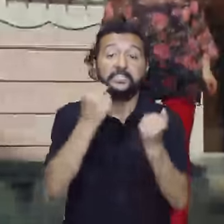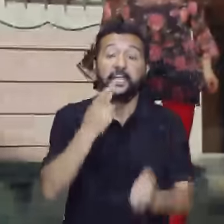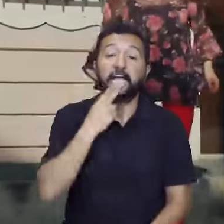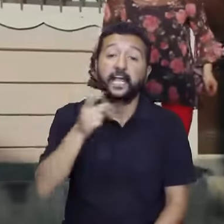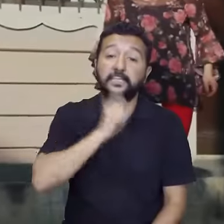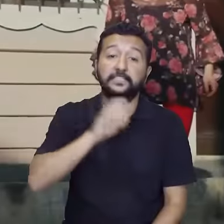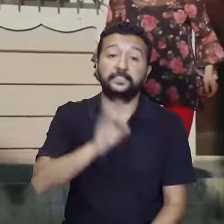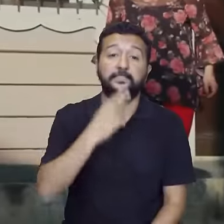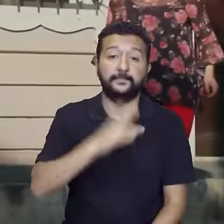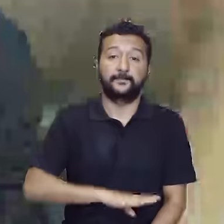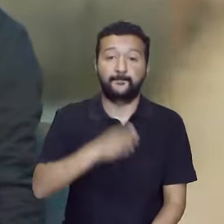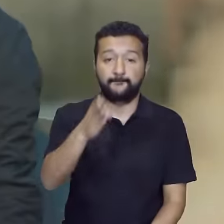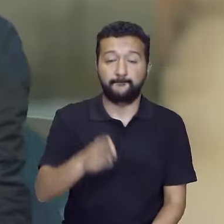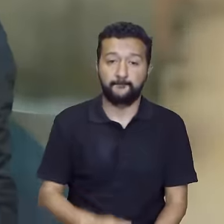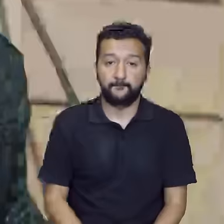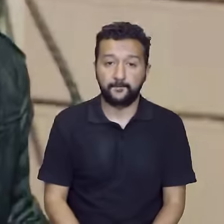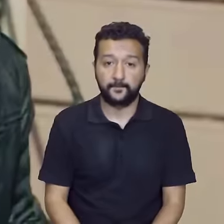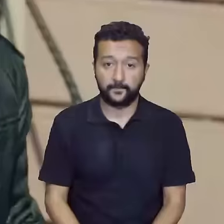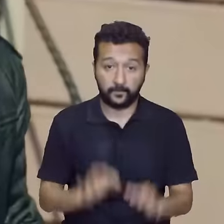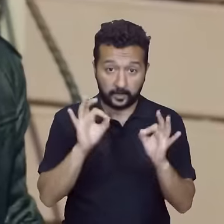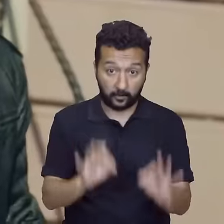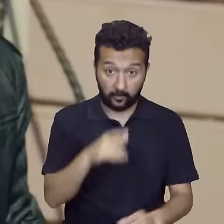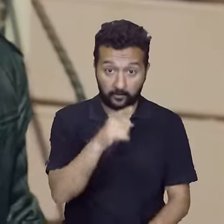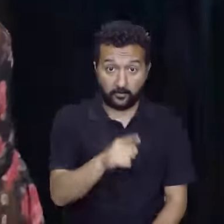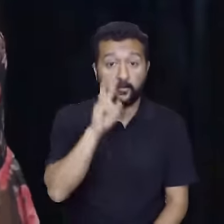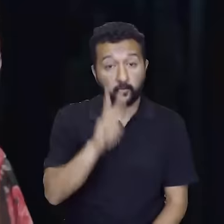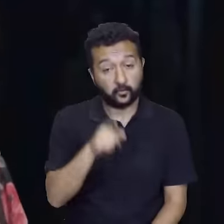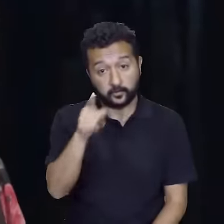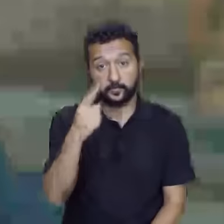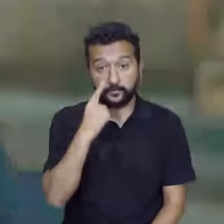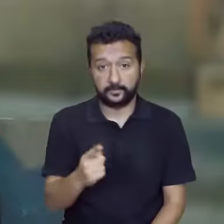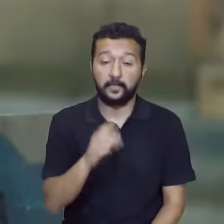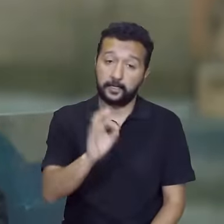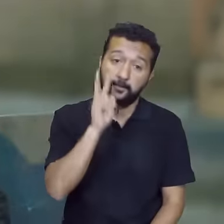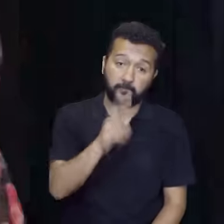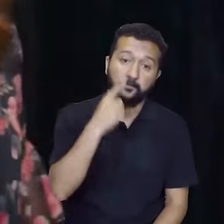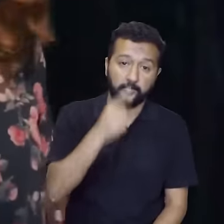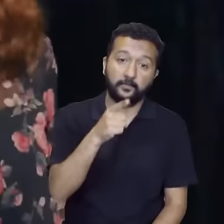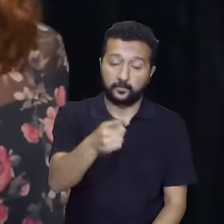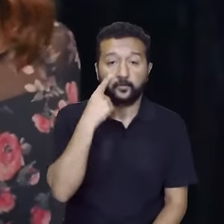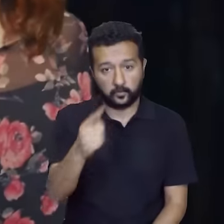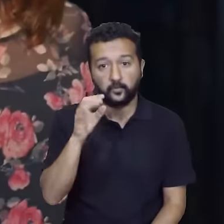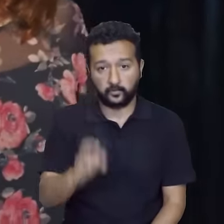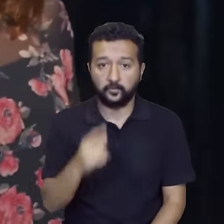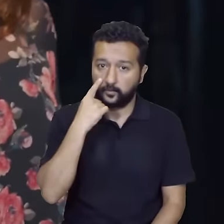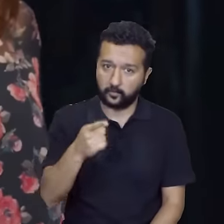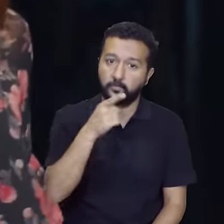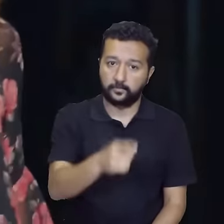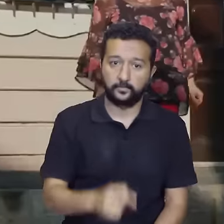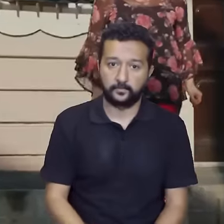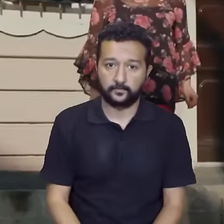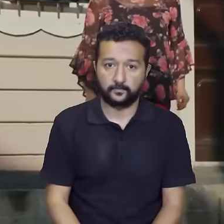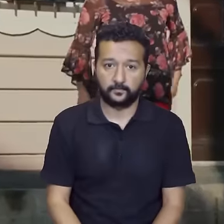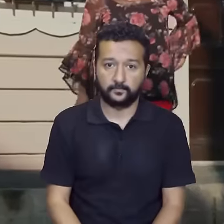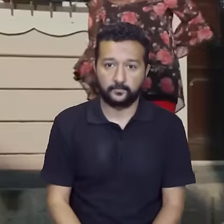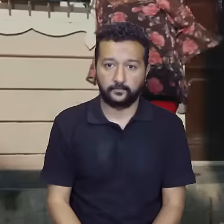kızım. Ayşen İlyas'a baktı. Öyle mi? Görüşürüz bakalım. Ha, görüşürüz. Ha? Görüşürüz. Ha, görüşürüz.